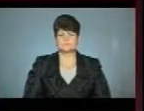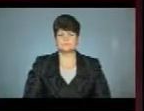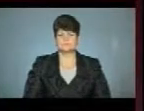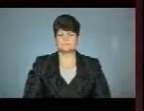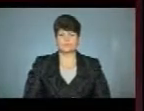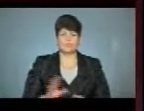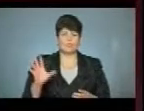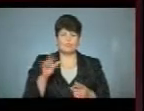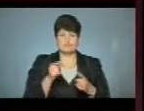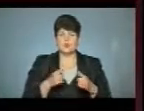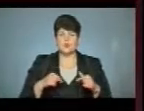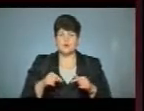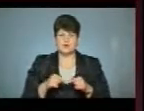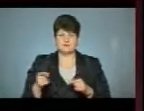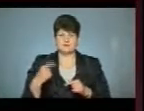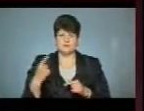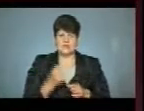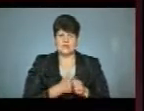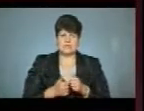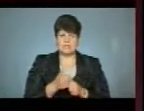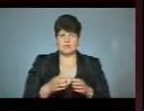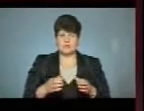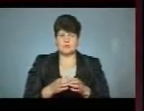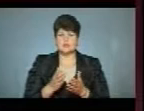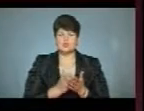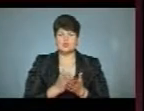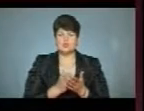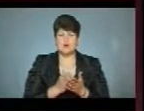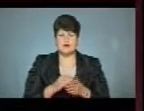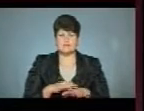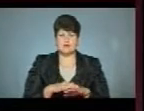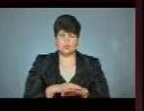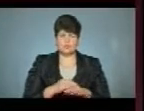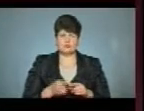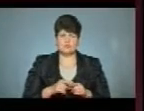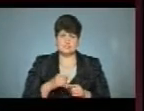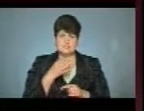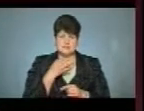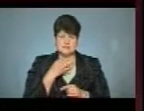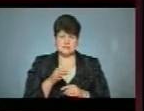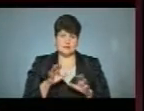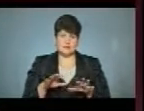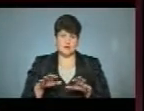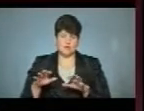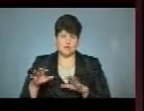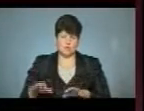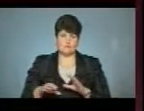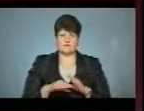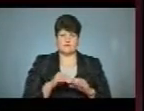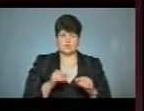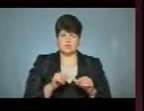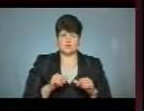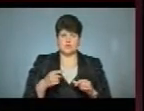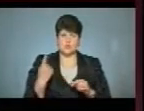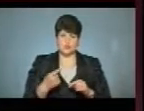У всіх округах Тернопільщини лідерує партія «Слуга народу», повідомили голови цих окружних комісій Юрій Гумен, Євген Шеремет, Іван Синишин, Михайло